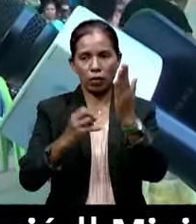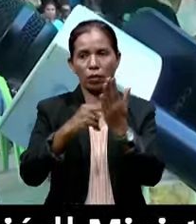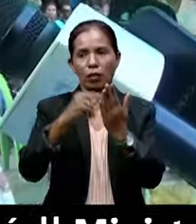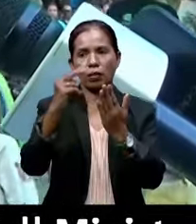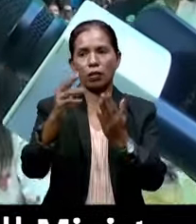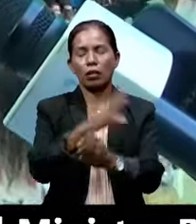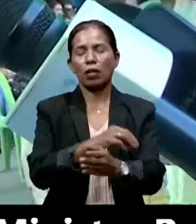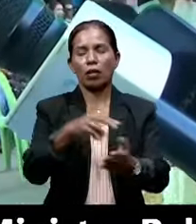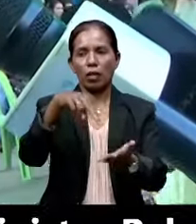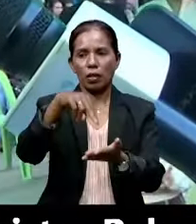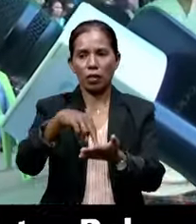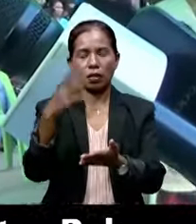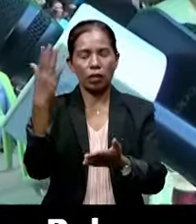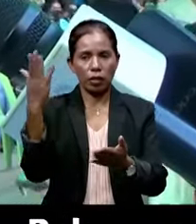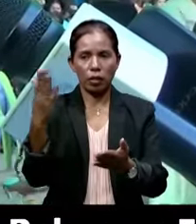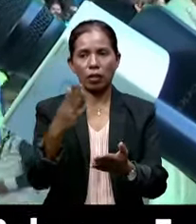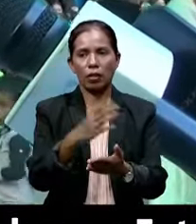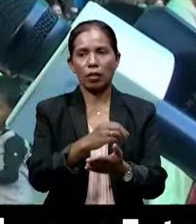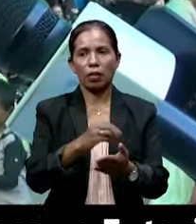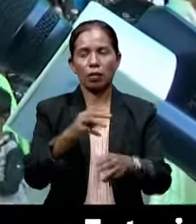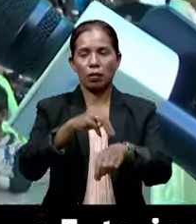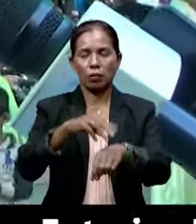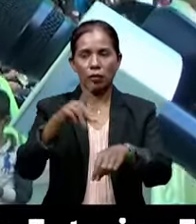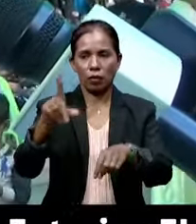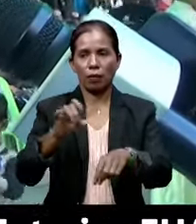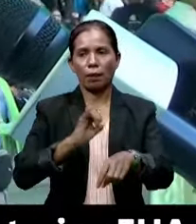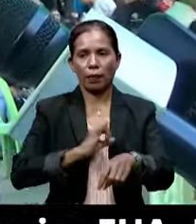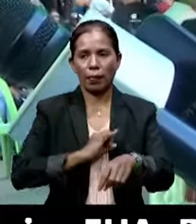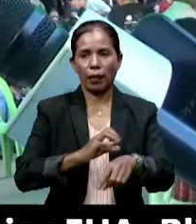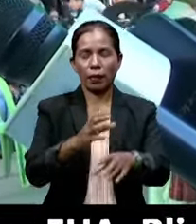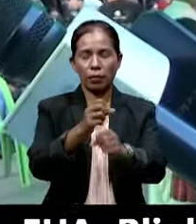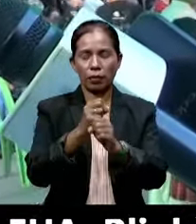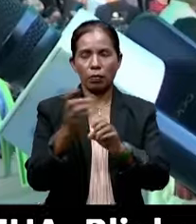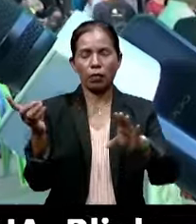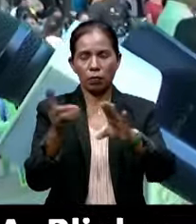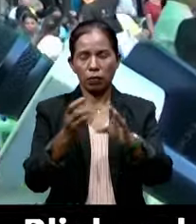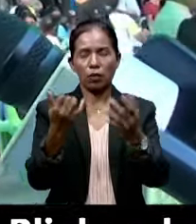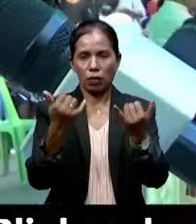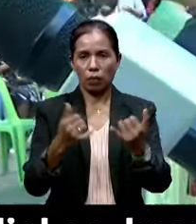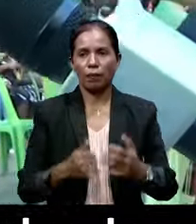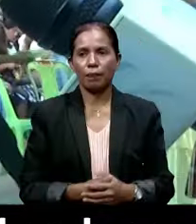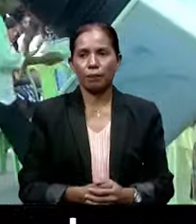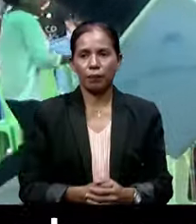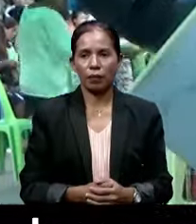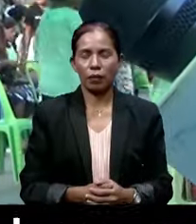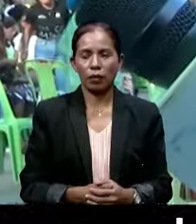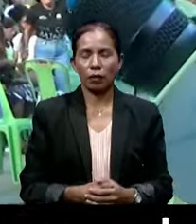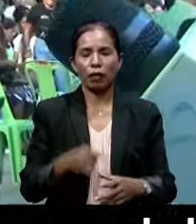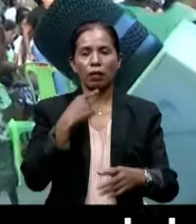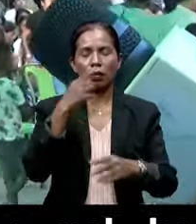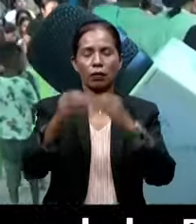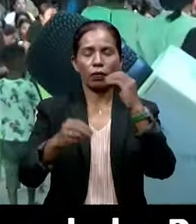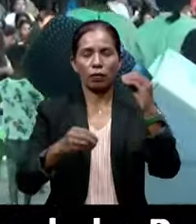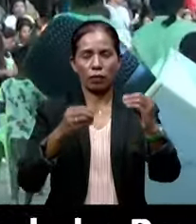Sebastian Gomez niya monumen tu iya iya material oin. Nampak orang awam ini dokumen tu harus rahim tawar. Grigori Saldanha mos explica